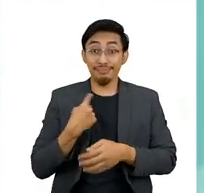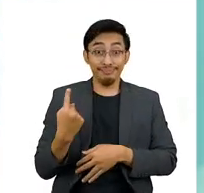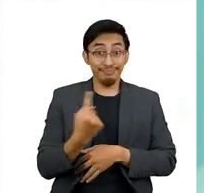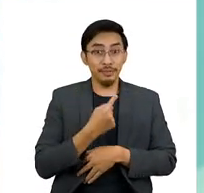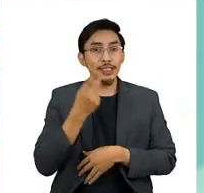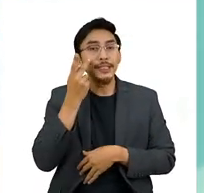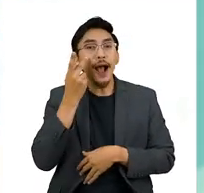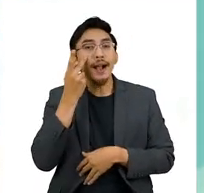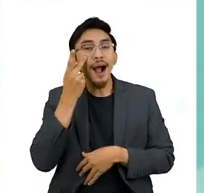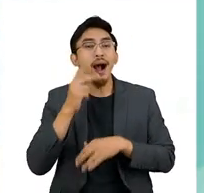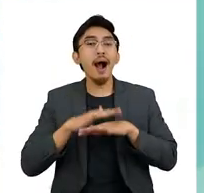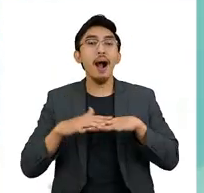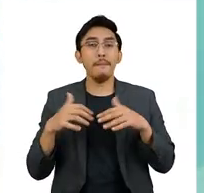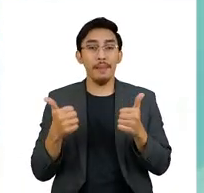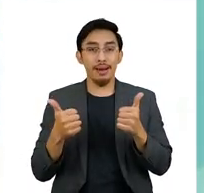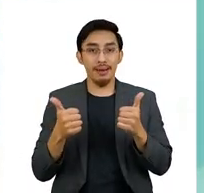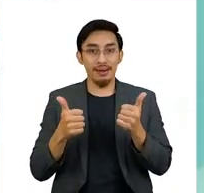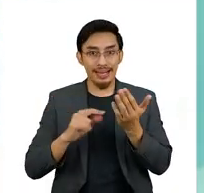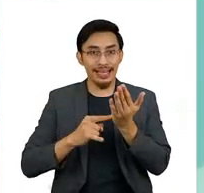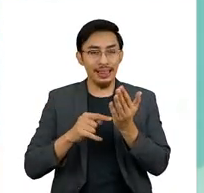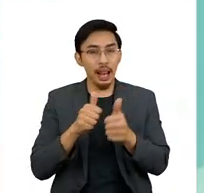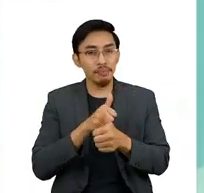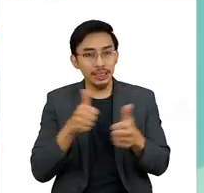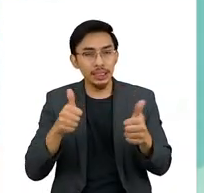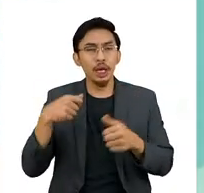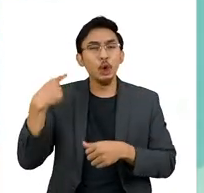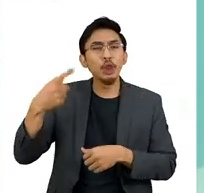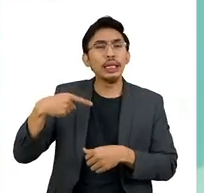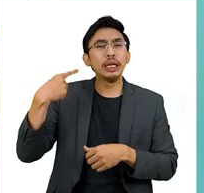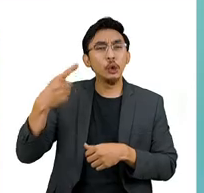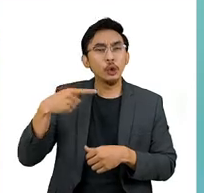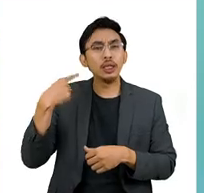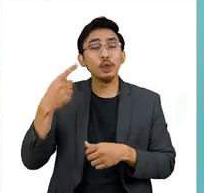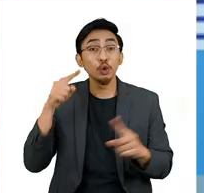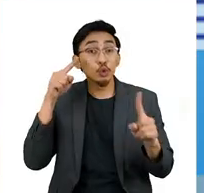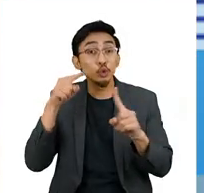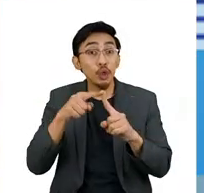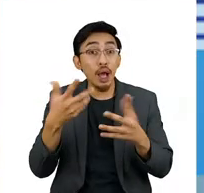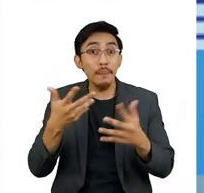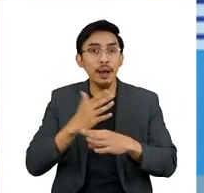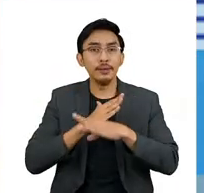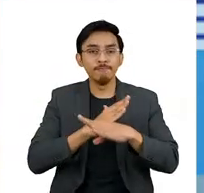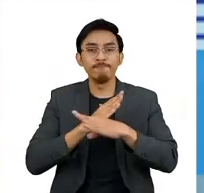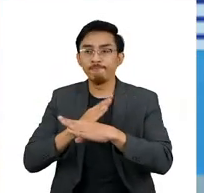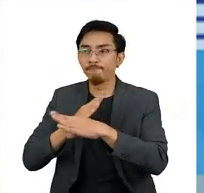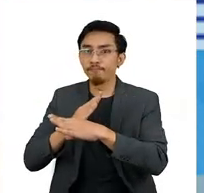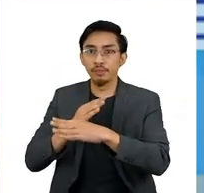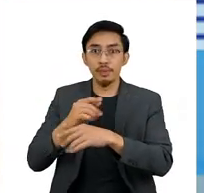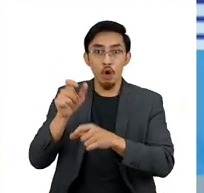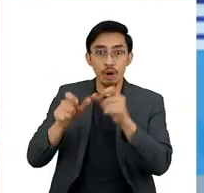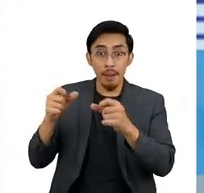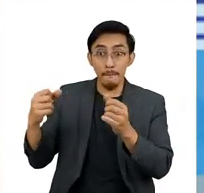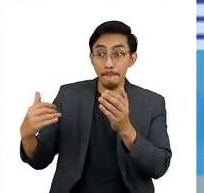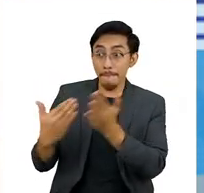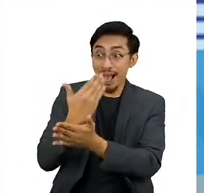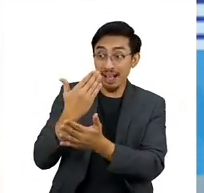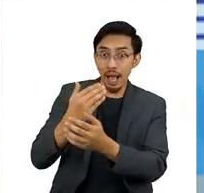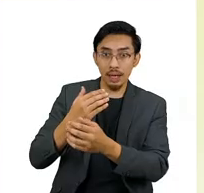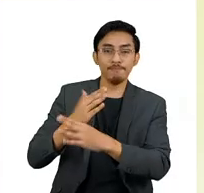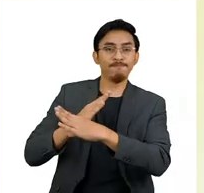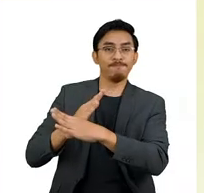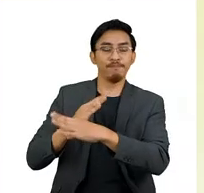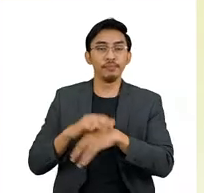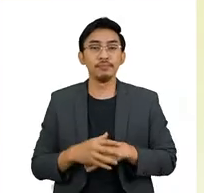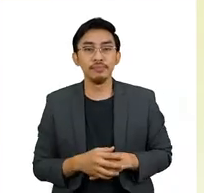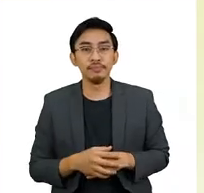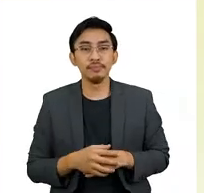mempraktekkan keamanan dan kebersihan digital secara rutin sebagai langkah pencegahan karena pelanggaran digital mudah terjadi